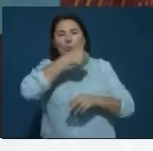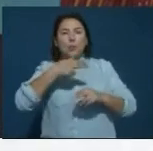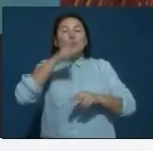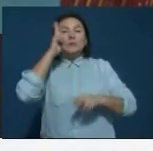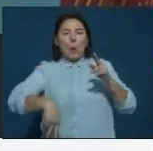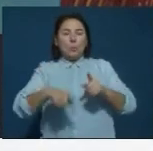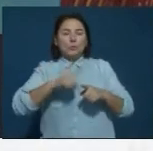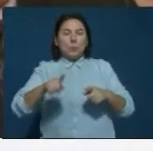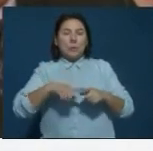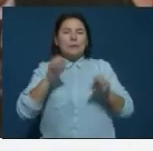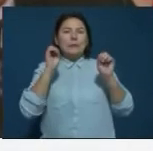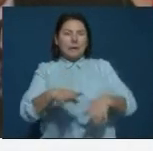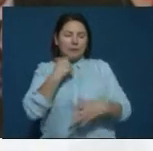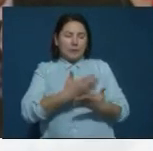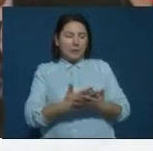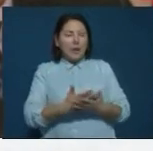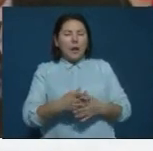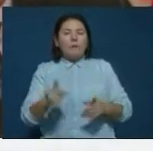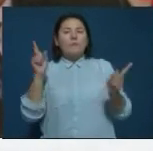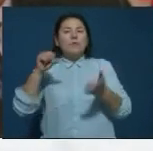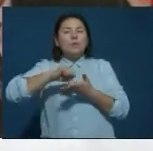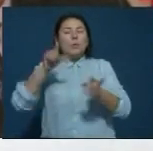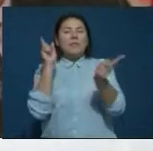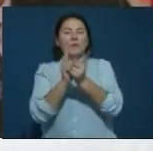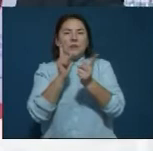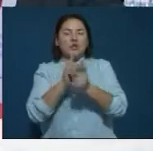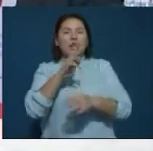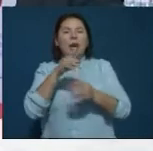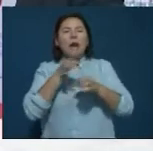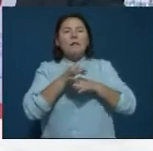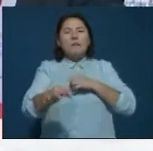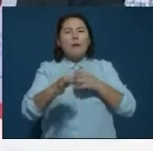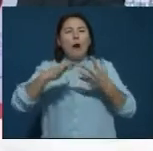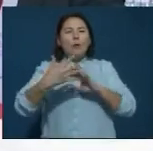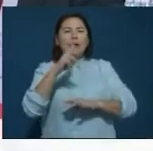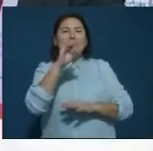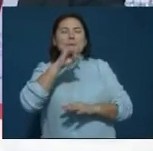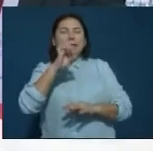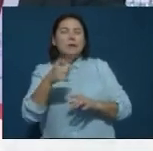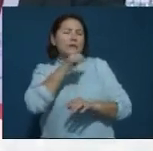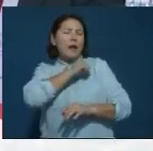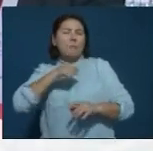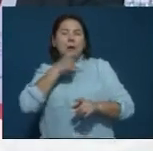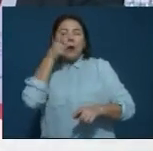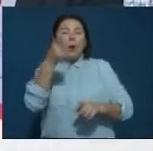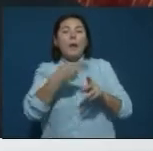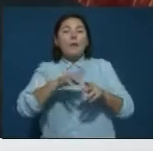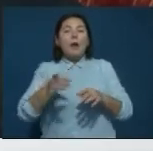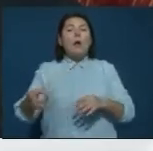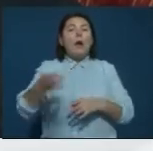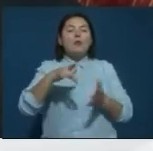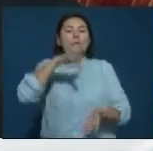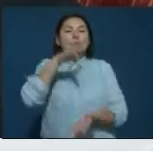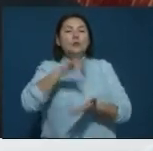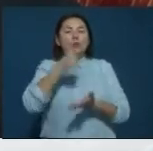эксплуатацию выступая на встрече аким района отметил что казанцам отдаленное место мангистауского района следовательно районы центр